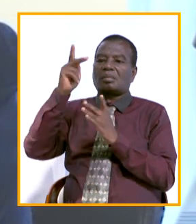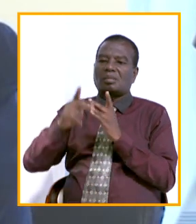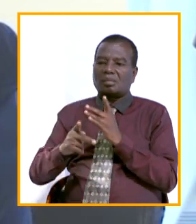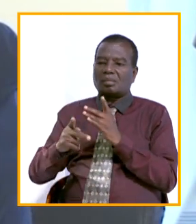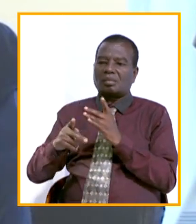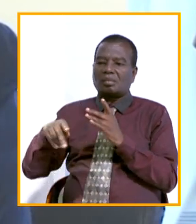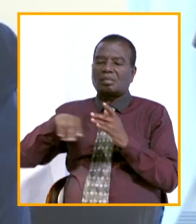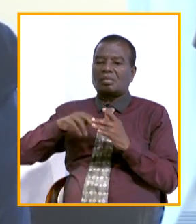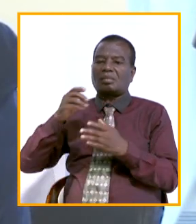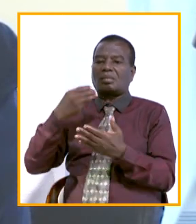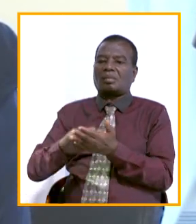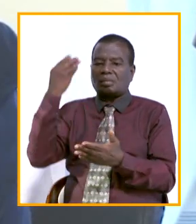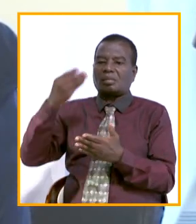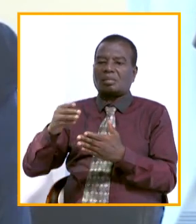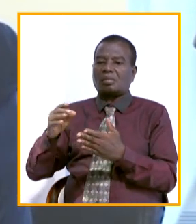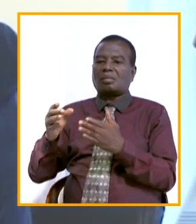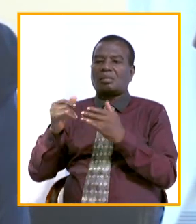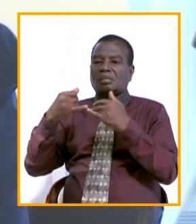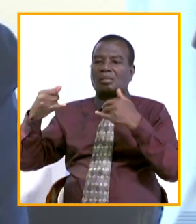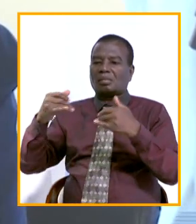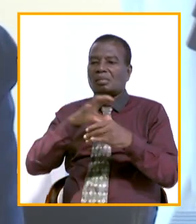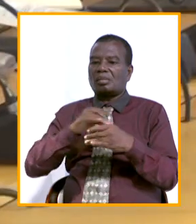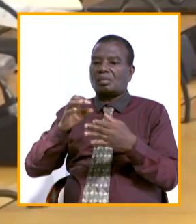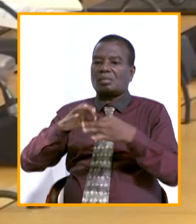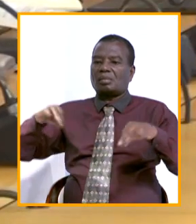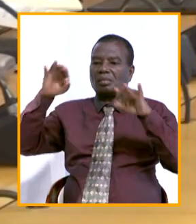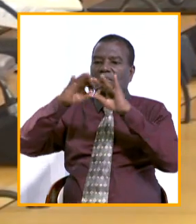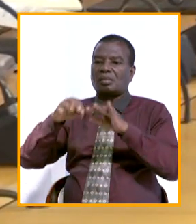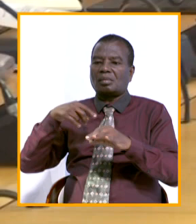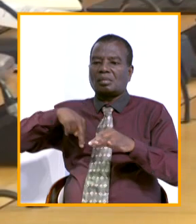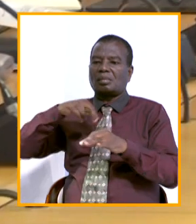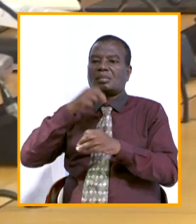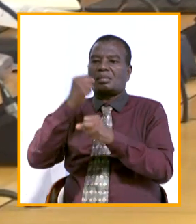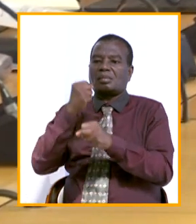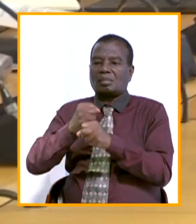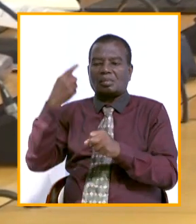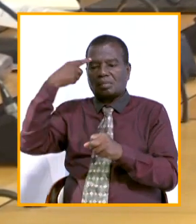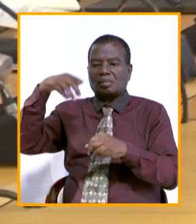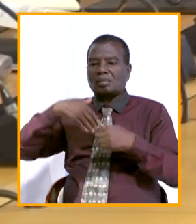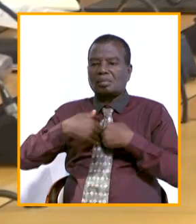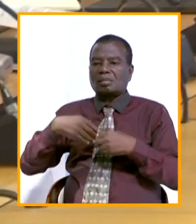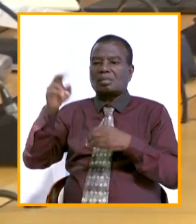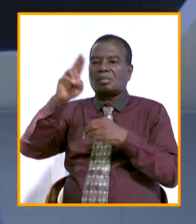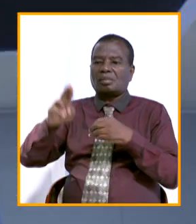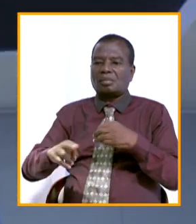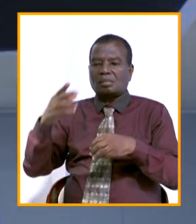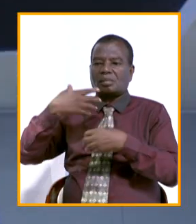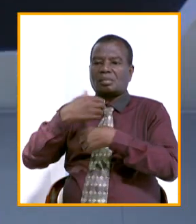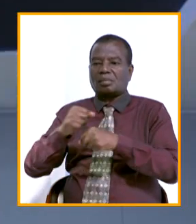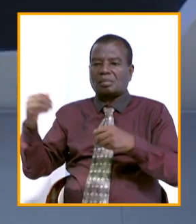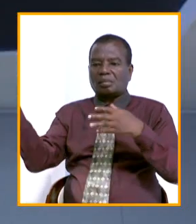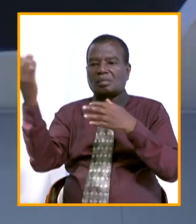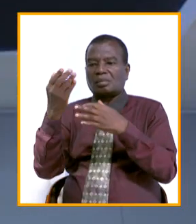financer des chaînes de valeur. Cela dit tout, cela dit que nous allons travailler pour avoir des résultats, pour créer des emplois, parce que